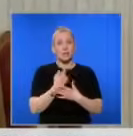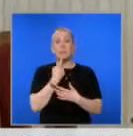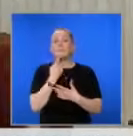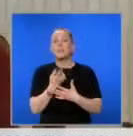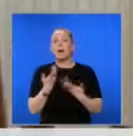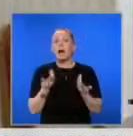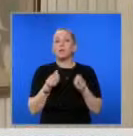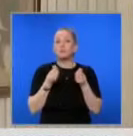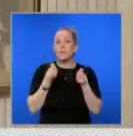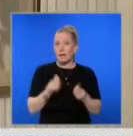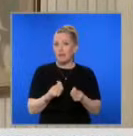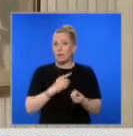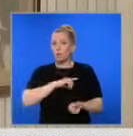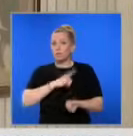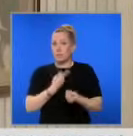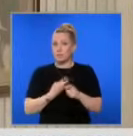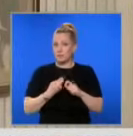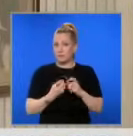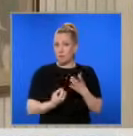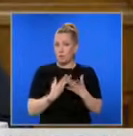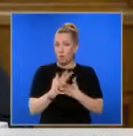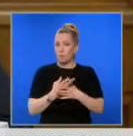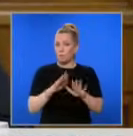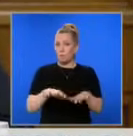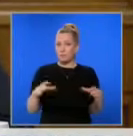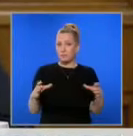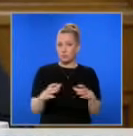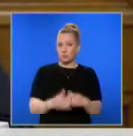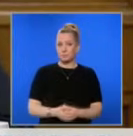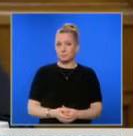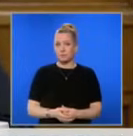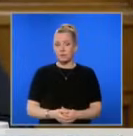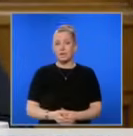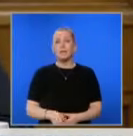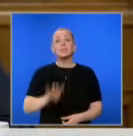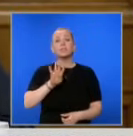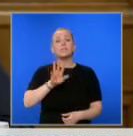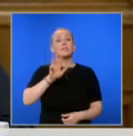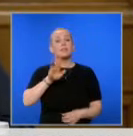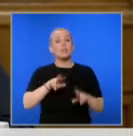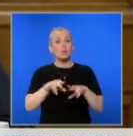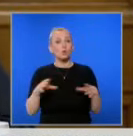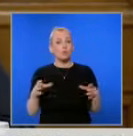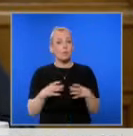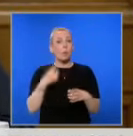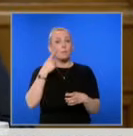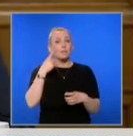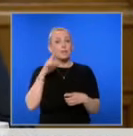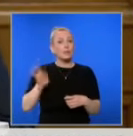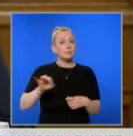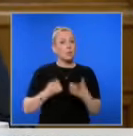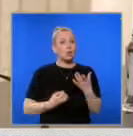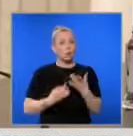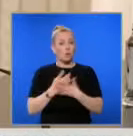оценяват усилията за сформиране на ново правителство. 49-то Народно събрание се опитва да избере